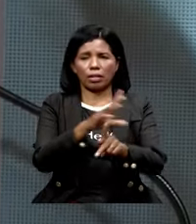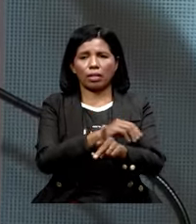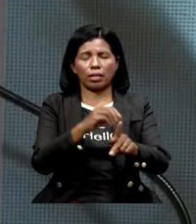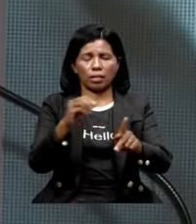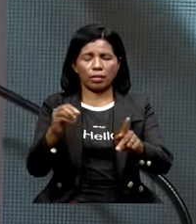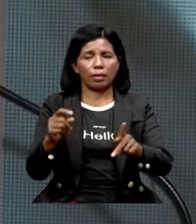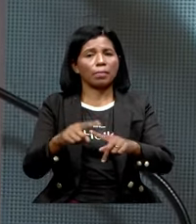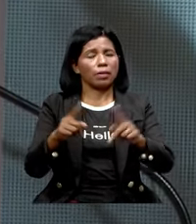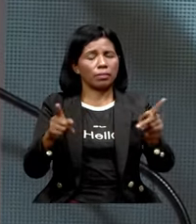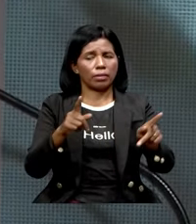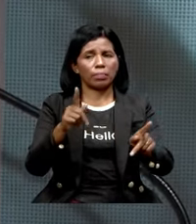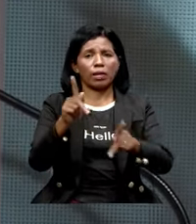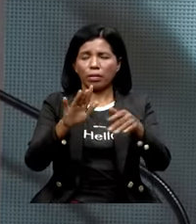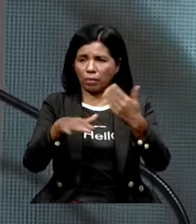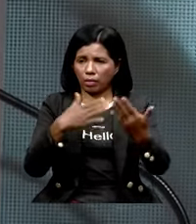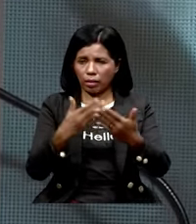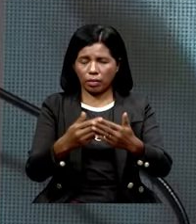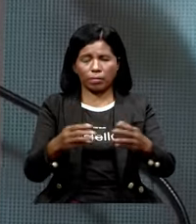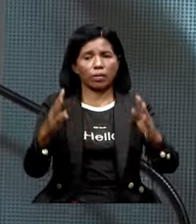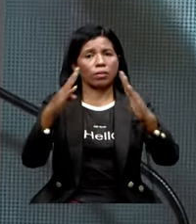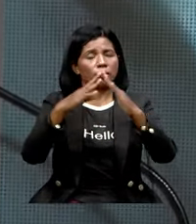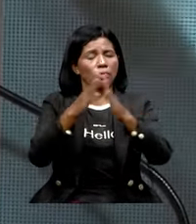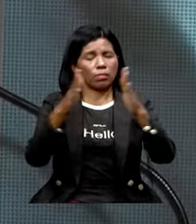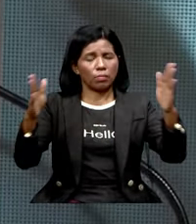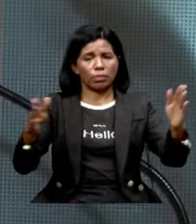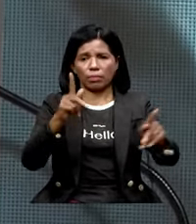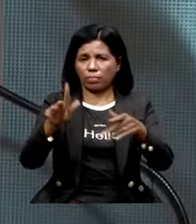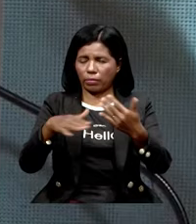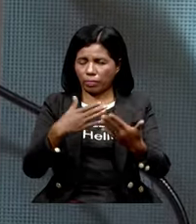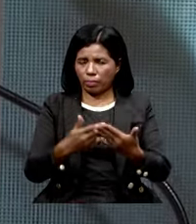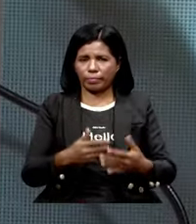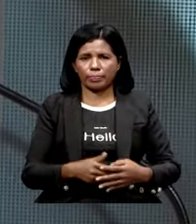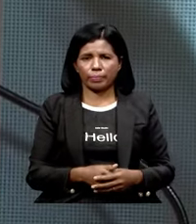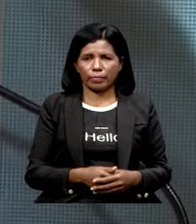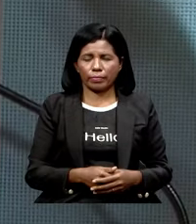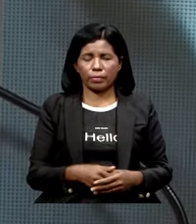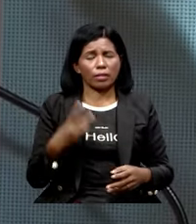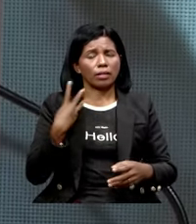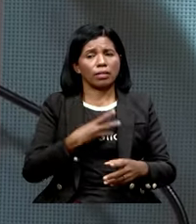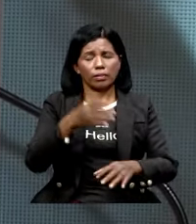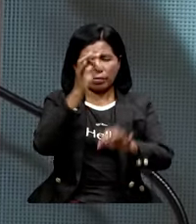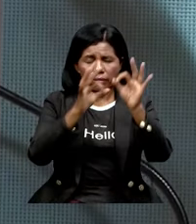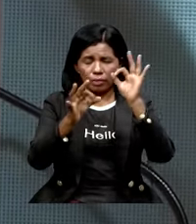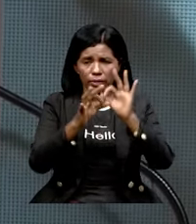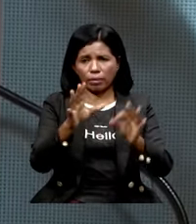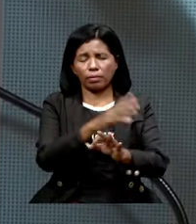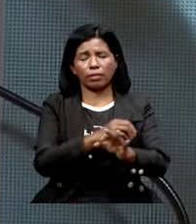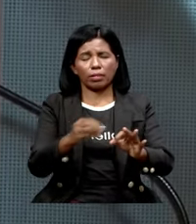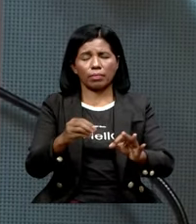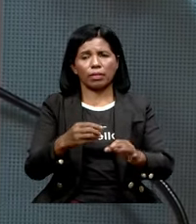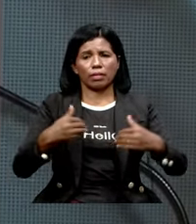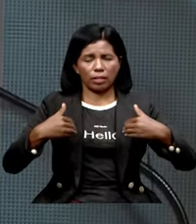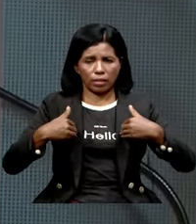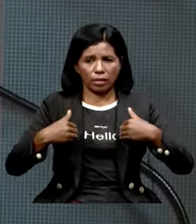Islam tetapi juga sekaligus rumah besar bagi kemanusiaan kita berharap dan berprinsip bahwa